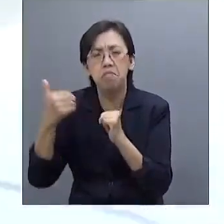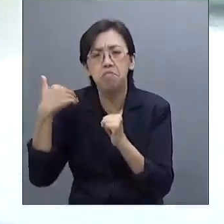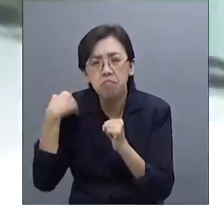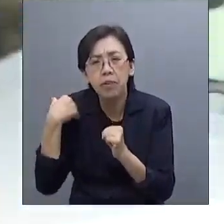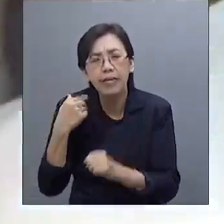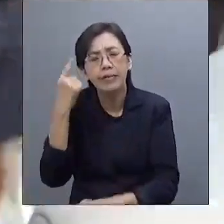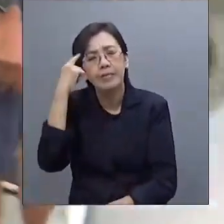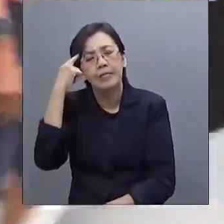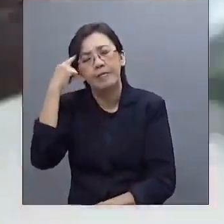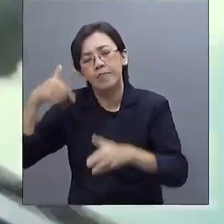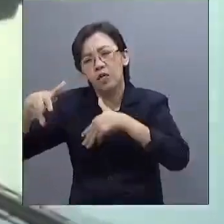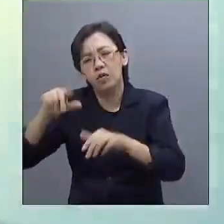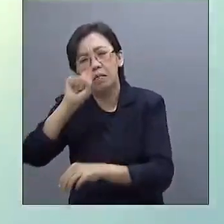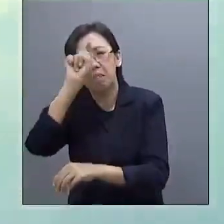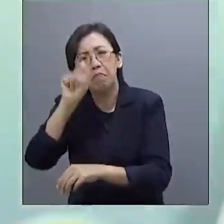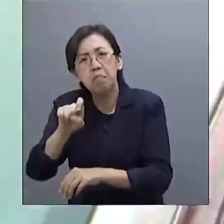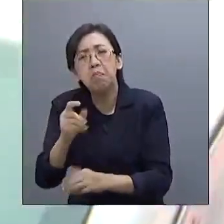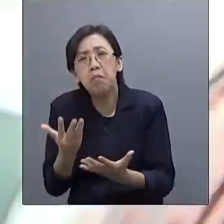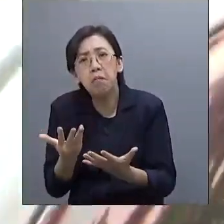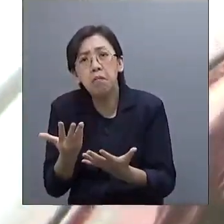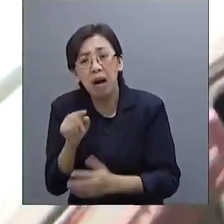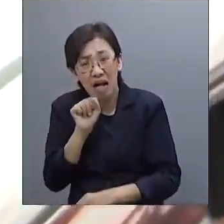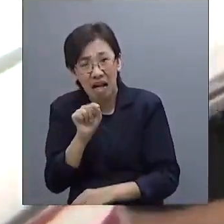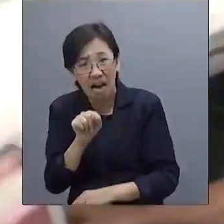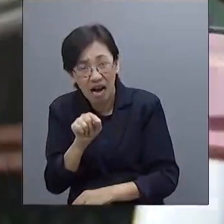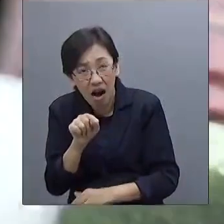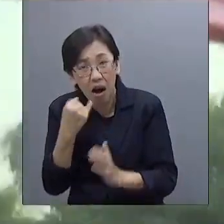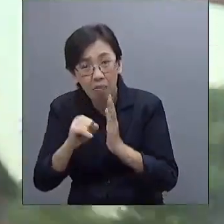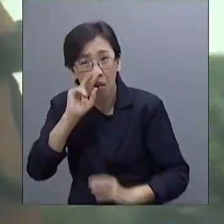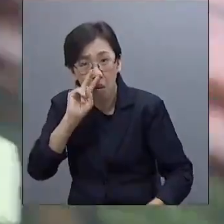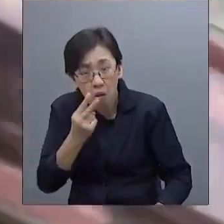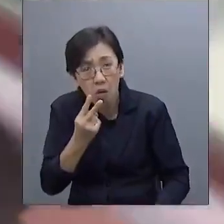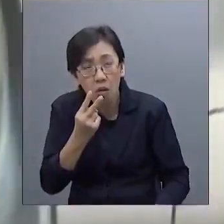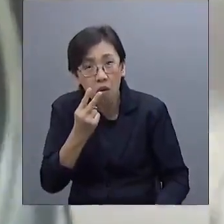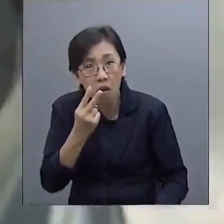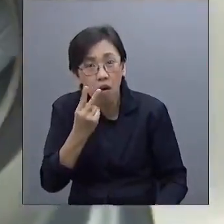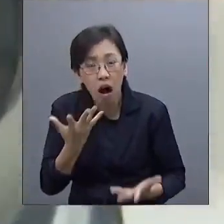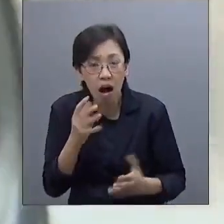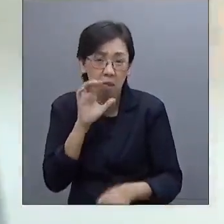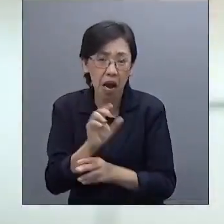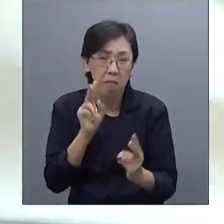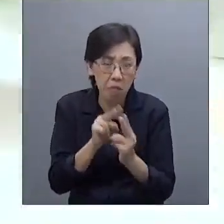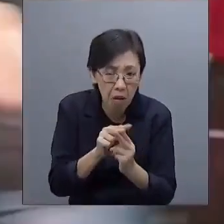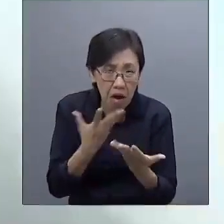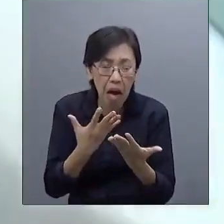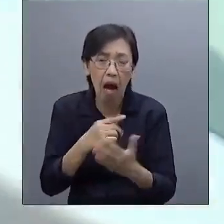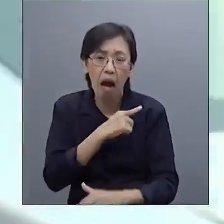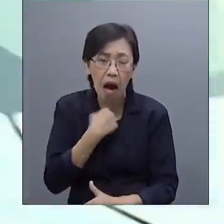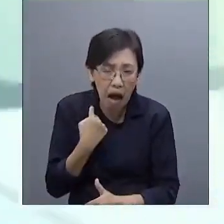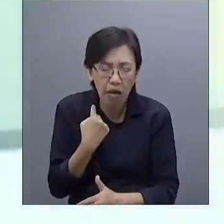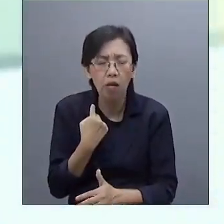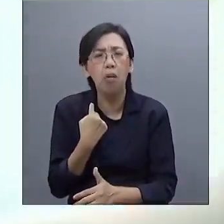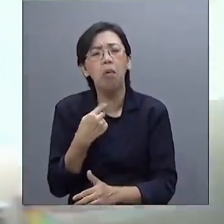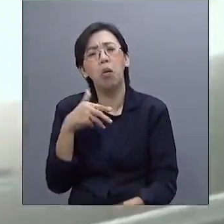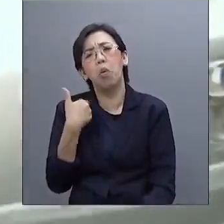ให้สังคมตั้งคำถามนะคะว่านี่คือการก่อเหตุซ้ำและก็ทำให้เกิดความสูญเสียที่รุนแรงมากขึ้นเรื่อยๆ